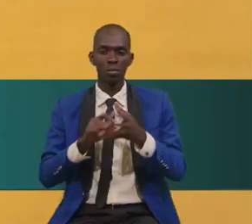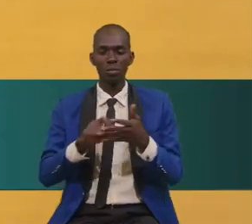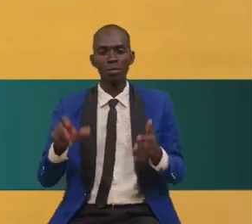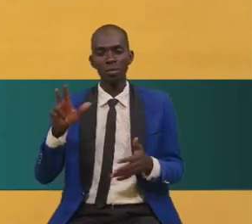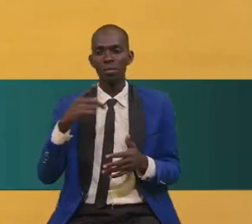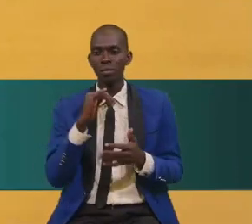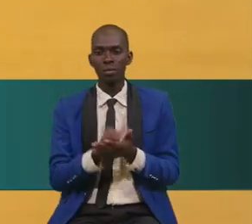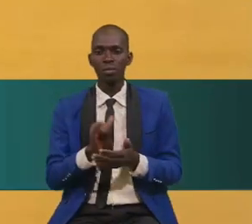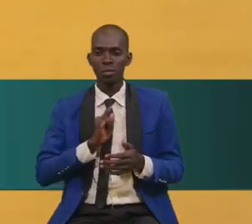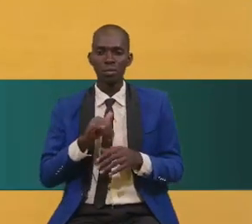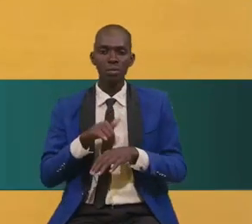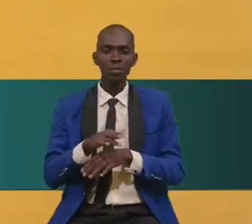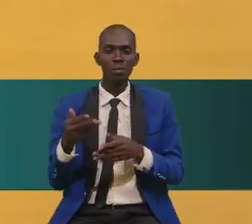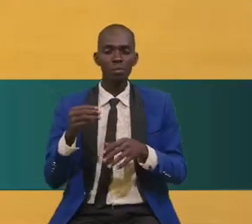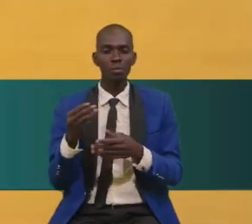Néhémie 6, 3.